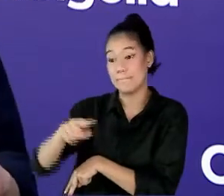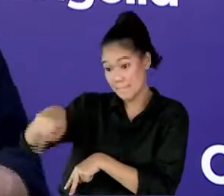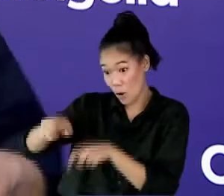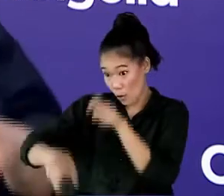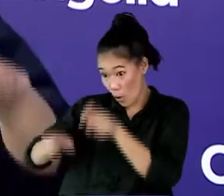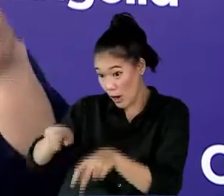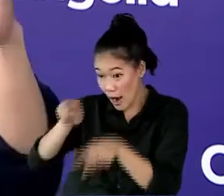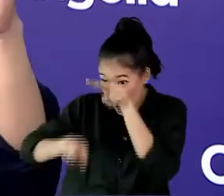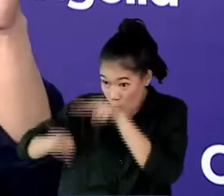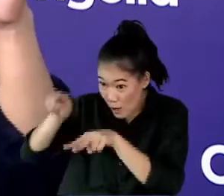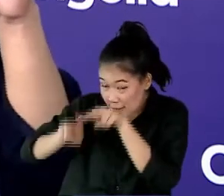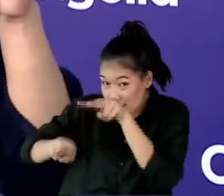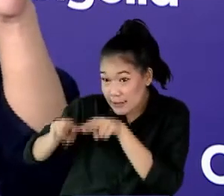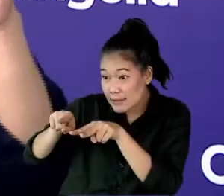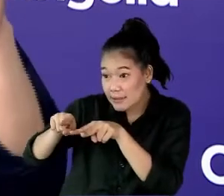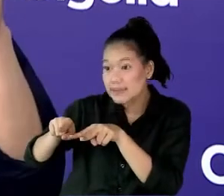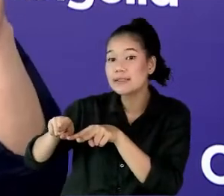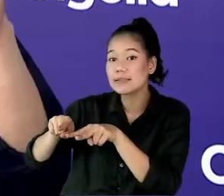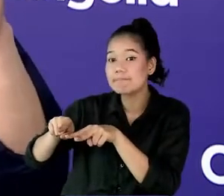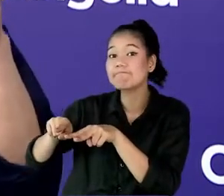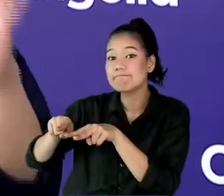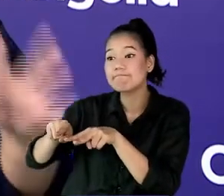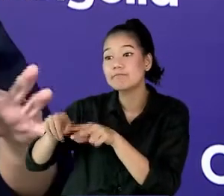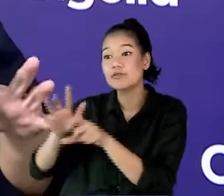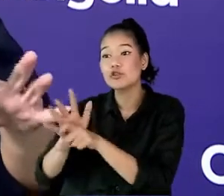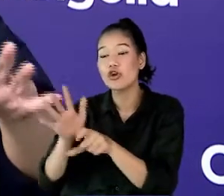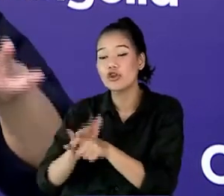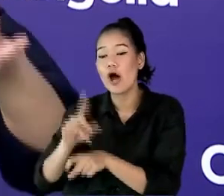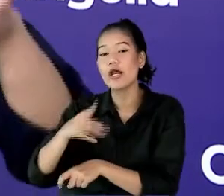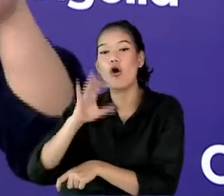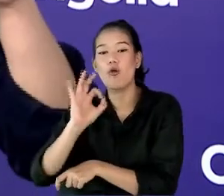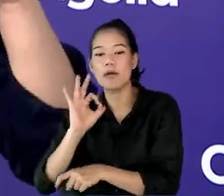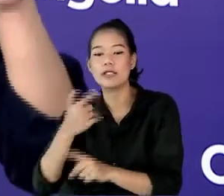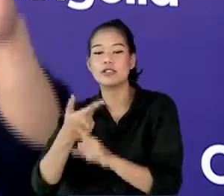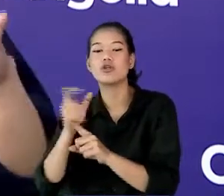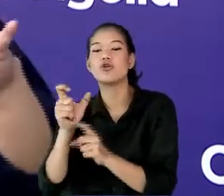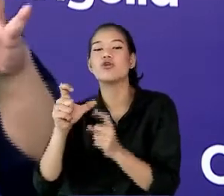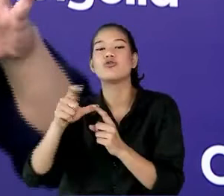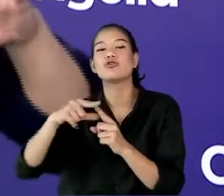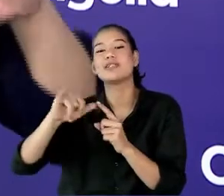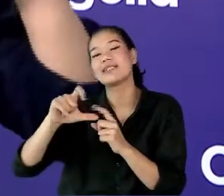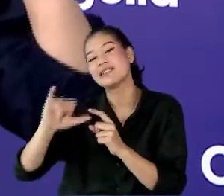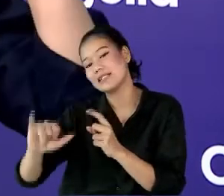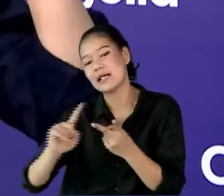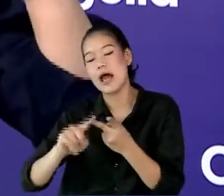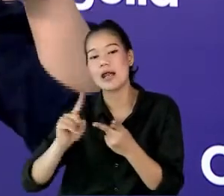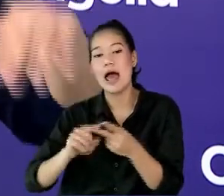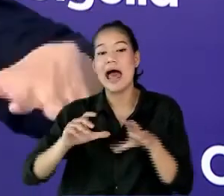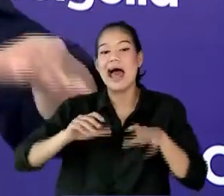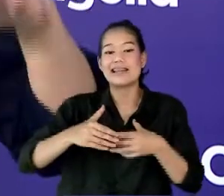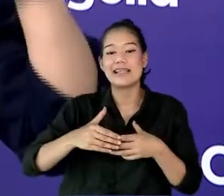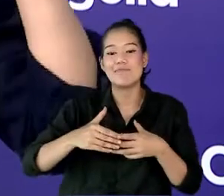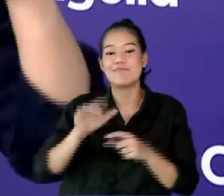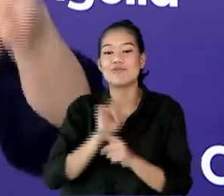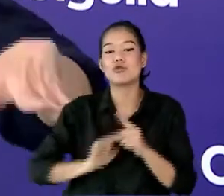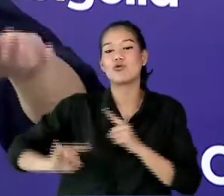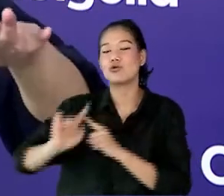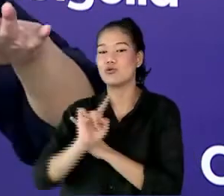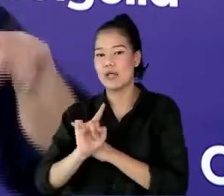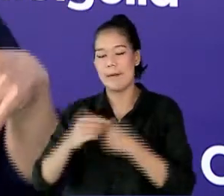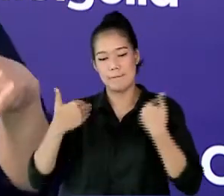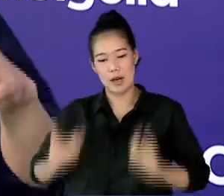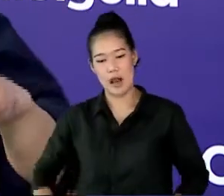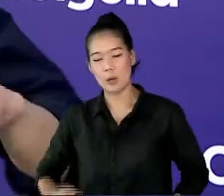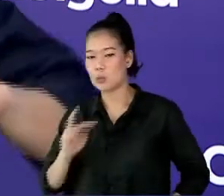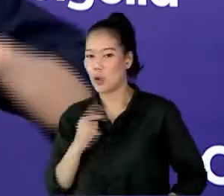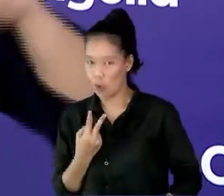mereka diawasi dengan misalkan operasi justisi, lalu kemudian tim duta perubahan perilaku kami turun mengingatkan